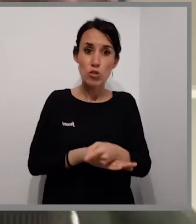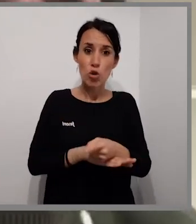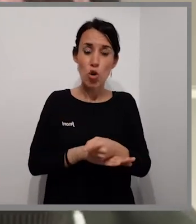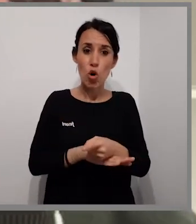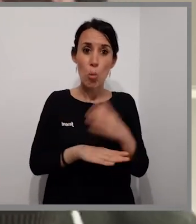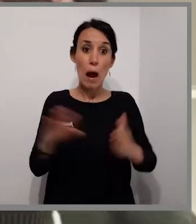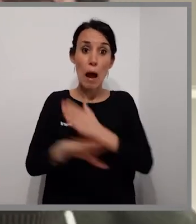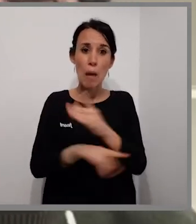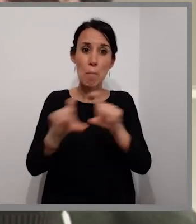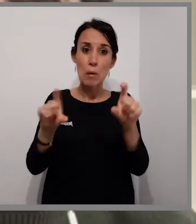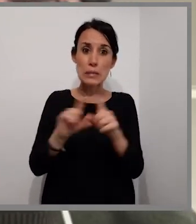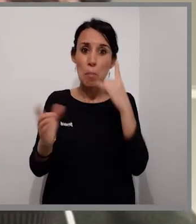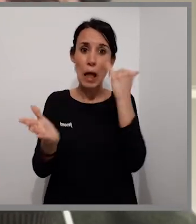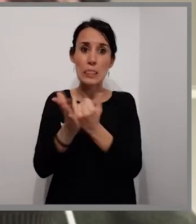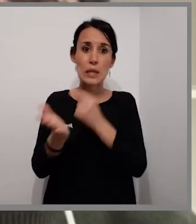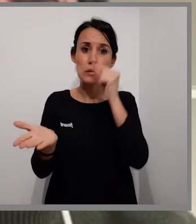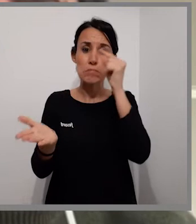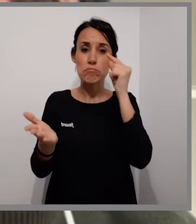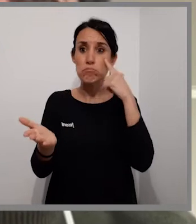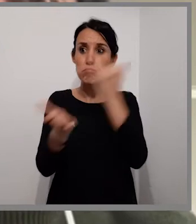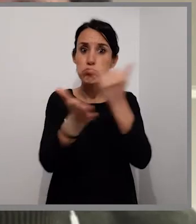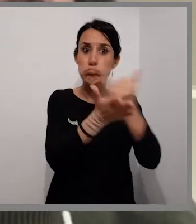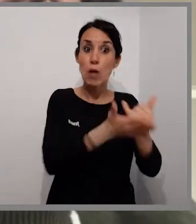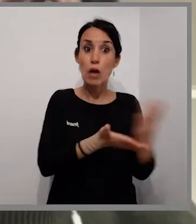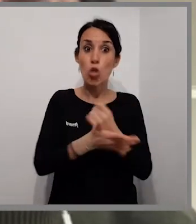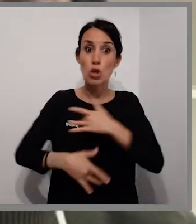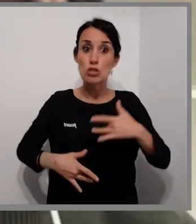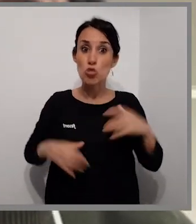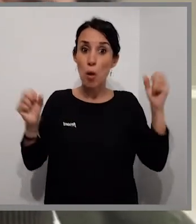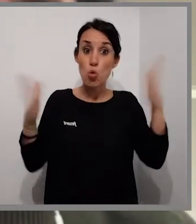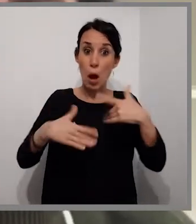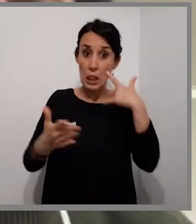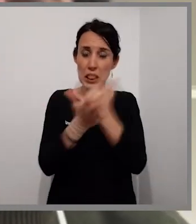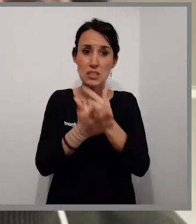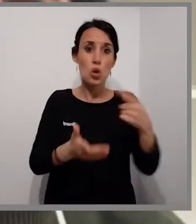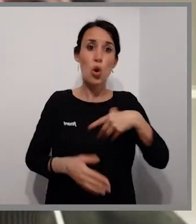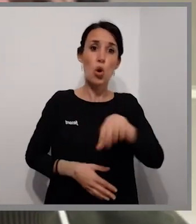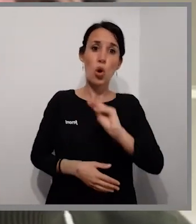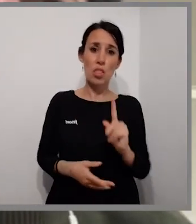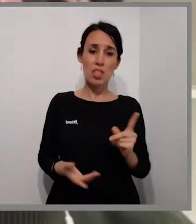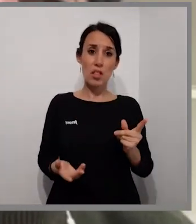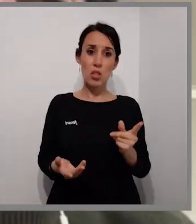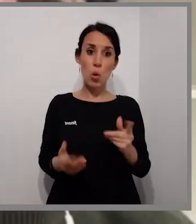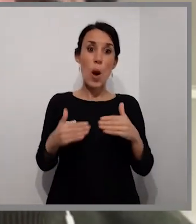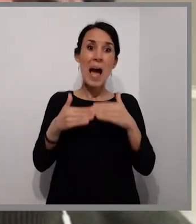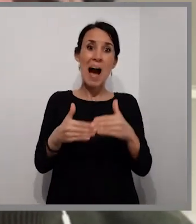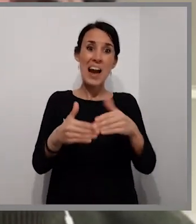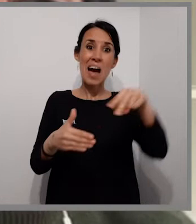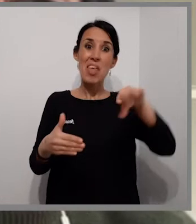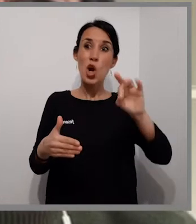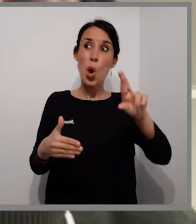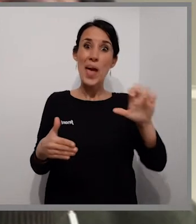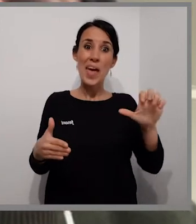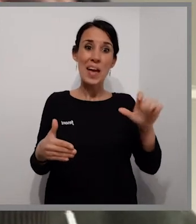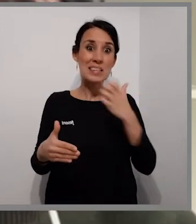obligatoris, si van a anar a empreses, si van a fer tests asimptomàtics, o com... Quina idea tenen? És que no acabo d'entendre l'arca de